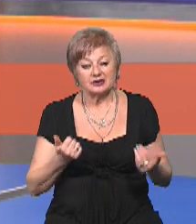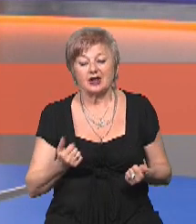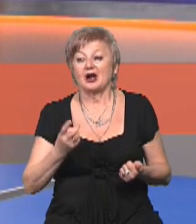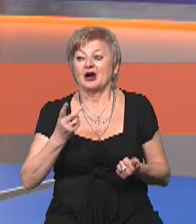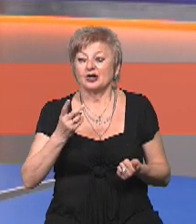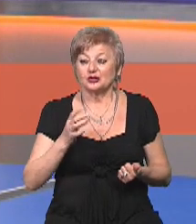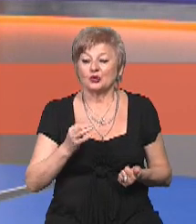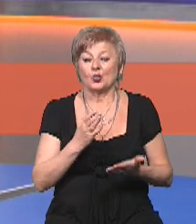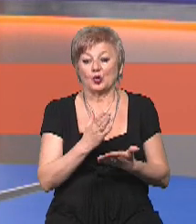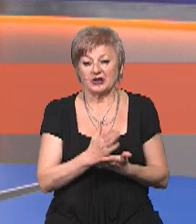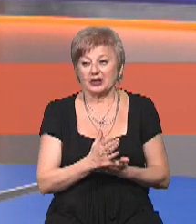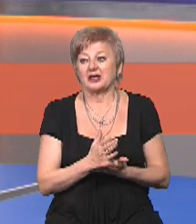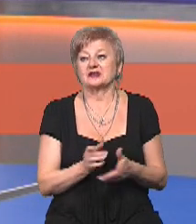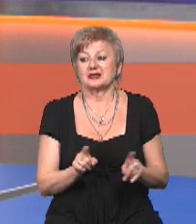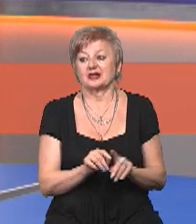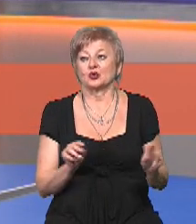такі, які